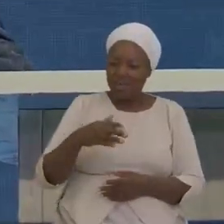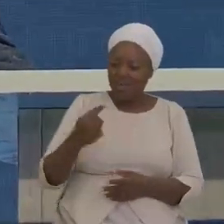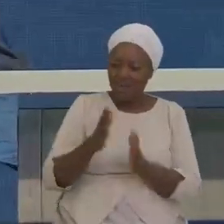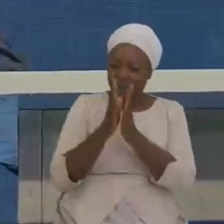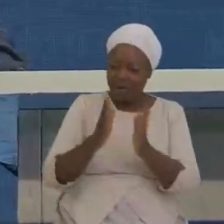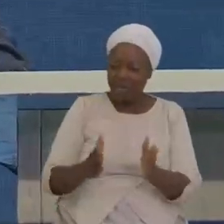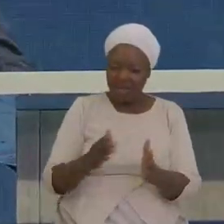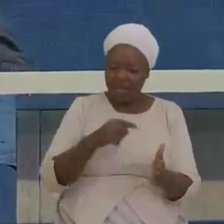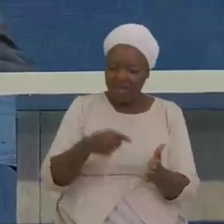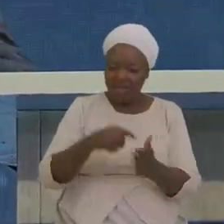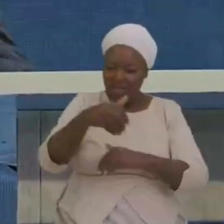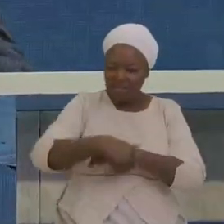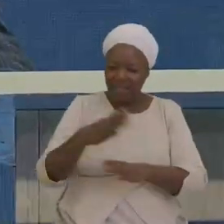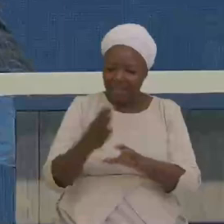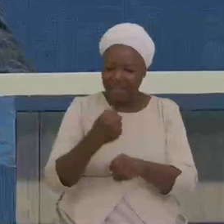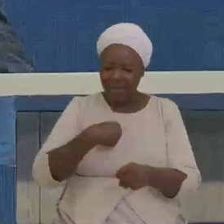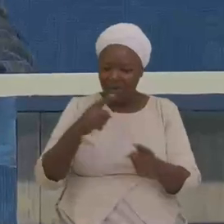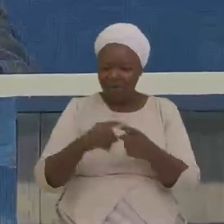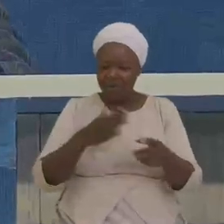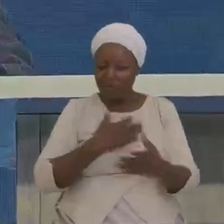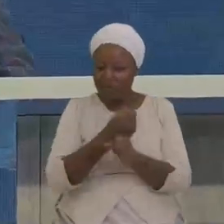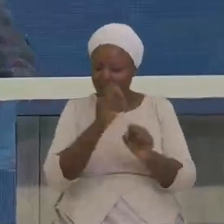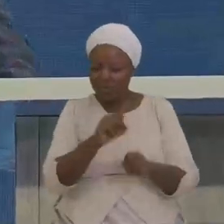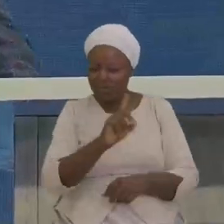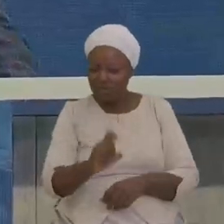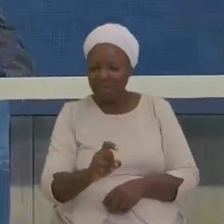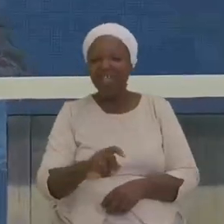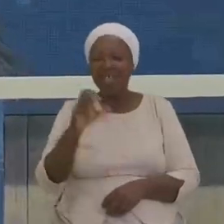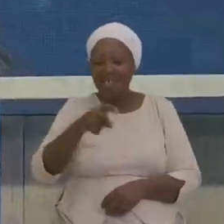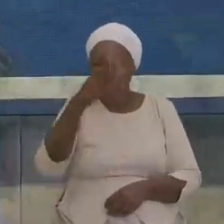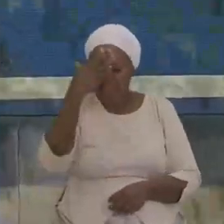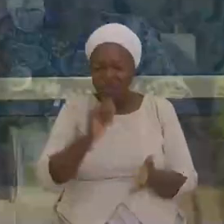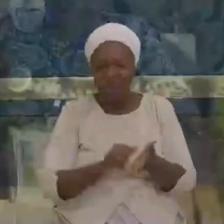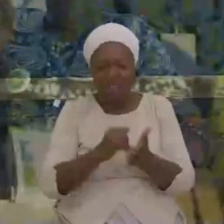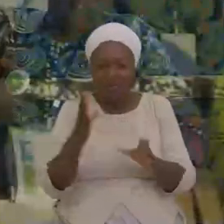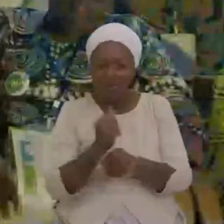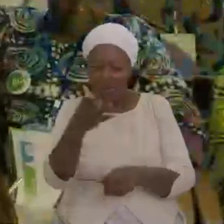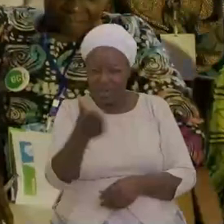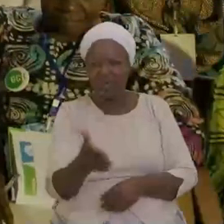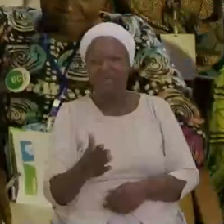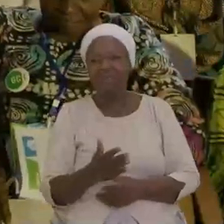Est-ce que la prière de ce soir va m'amener au salut? Bien sûr, tu sais qu'elle t'amènera là-bas.